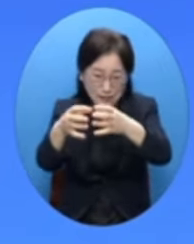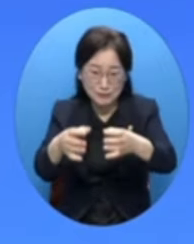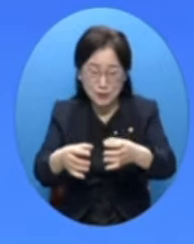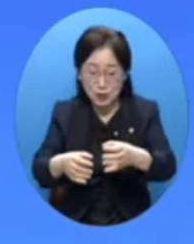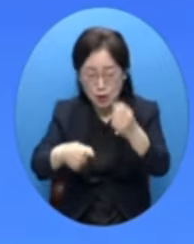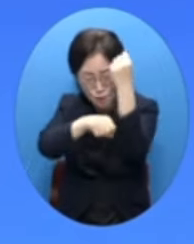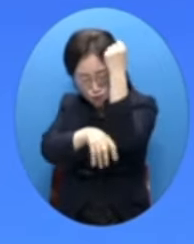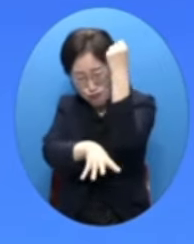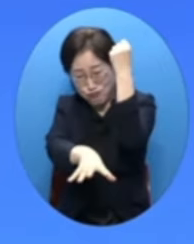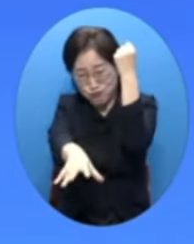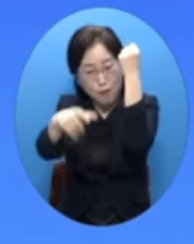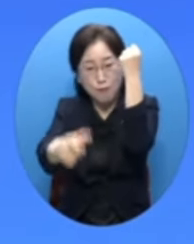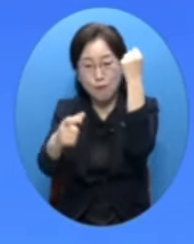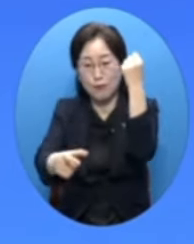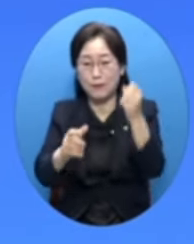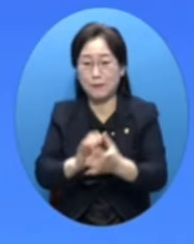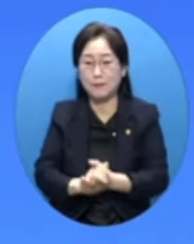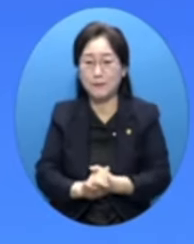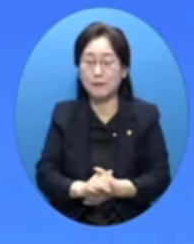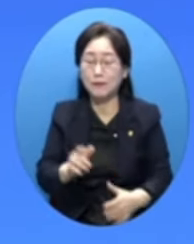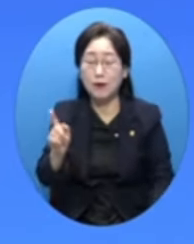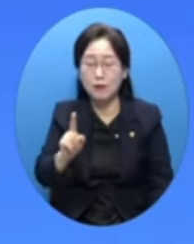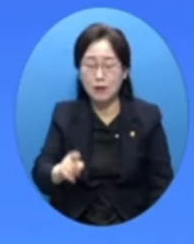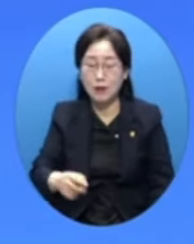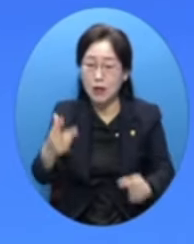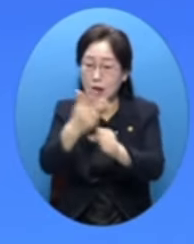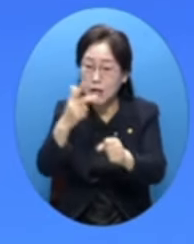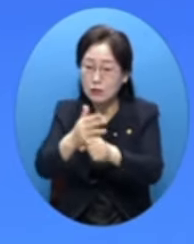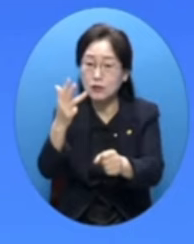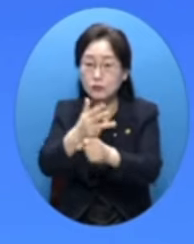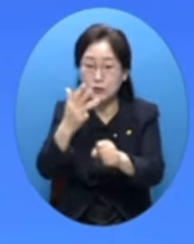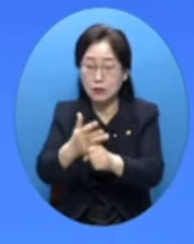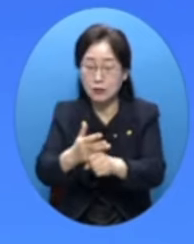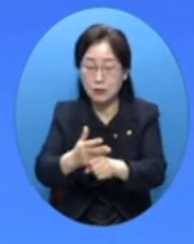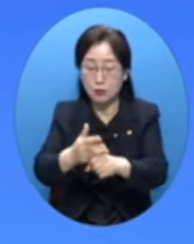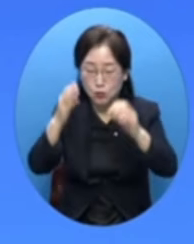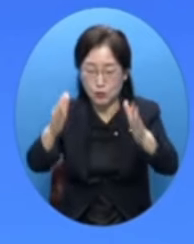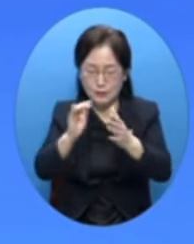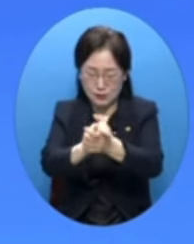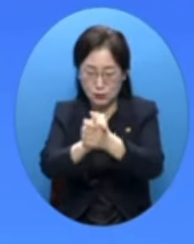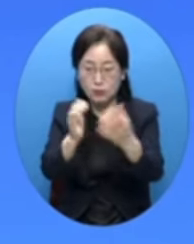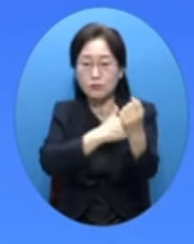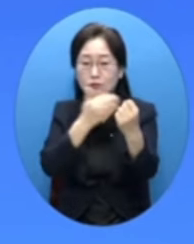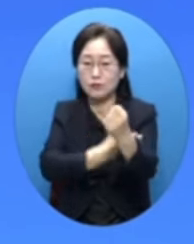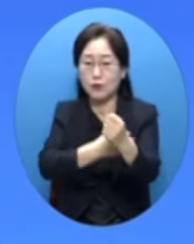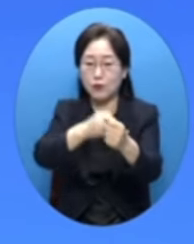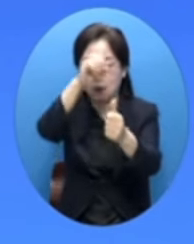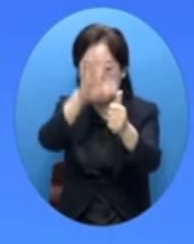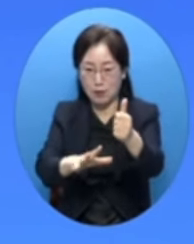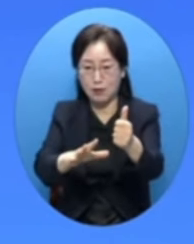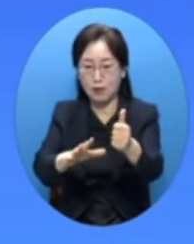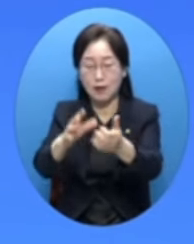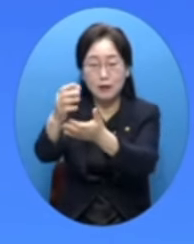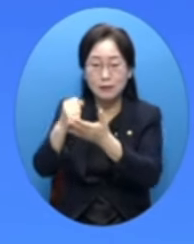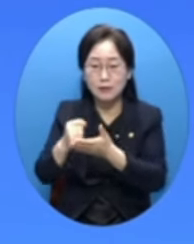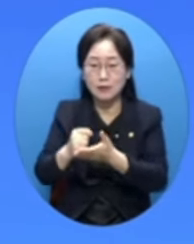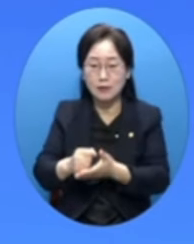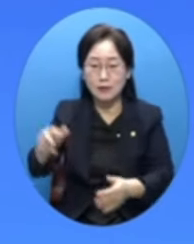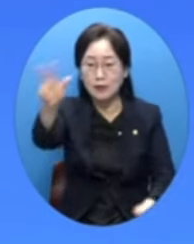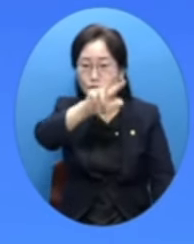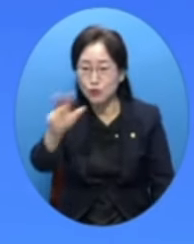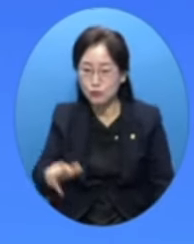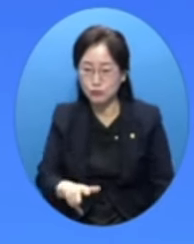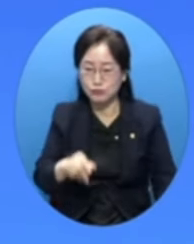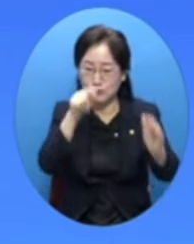뿌리가 깊어가지고. 근데 하루 7-8시간씩 기도하고 나서 능력을 받아가지고 그로부터 전국적으로 다니며